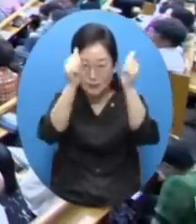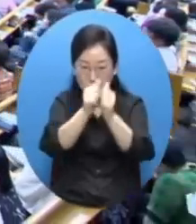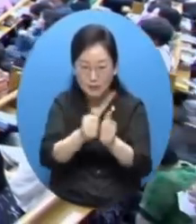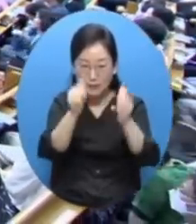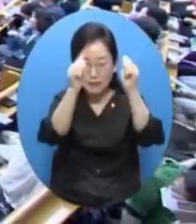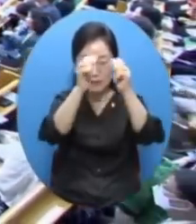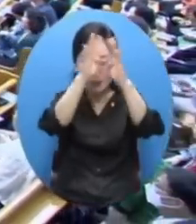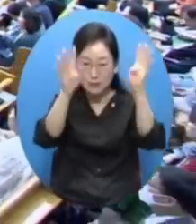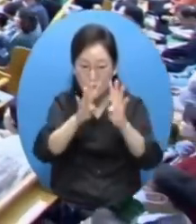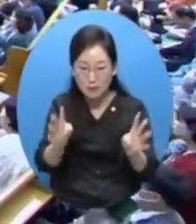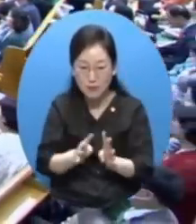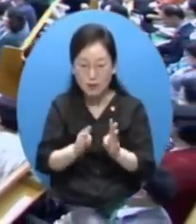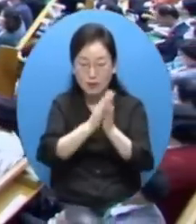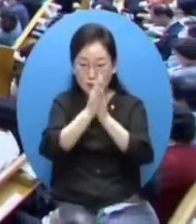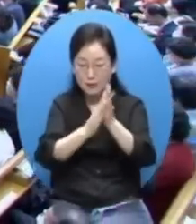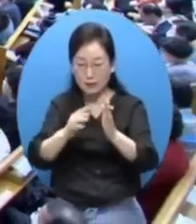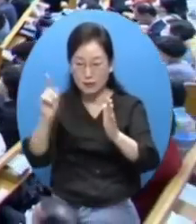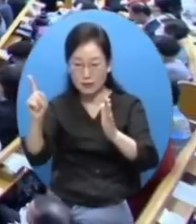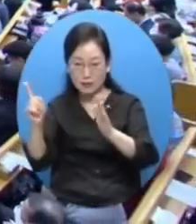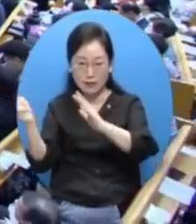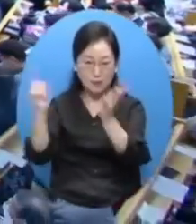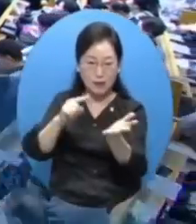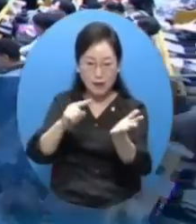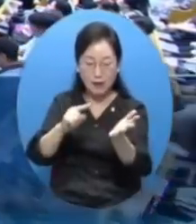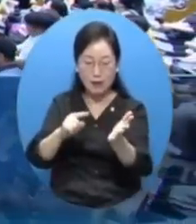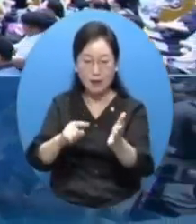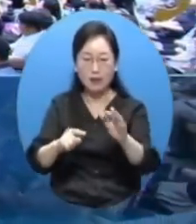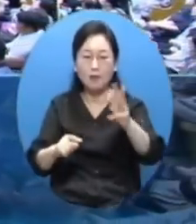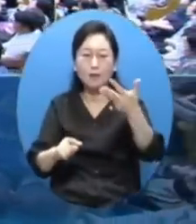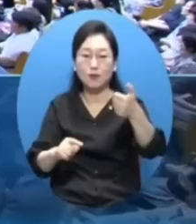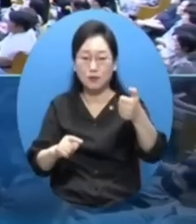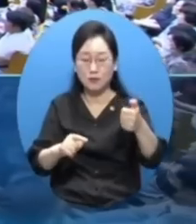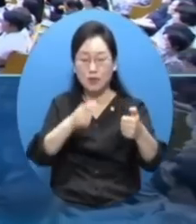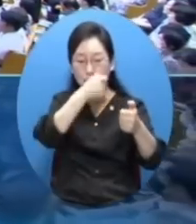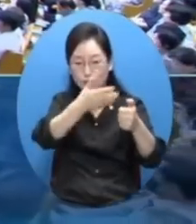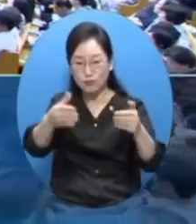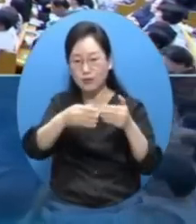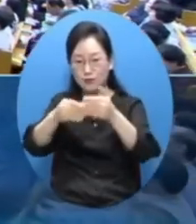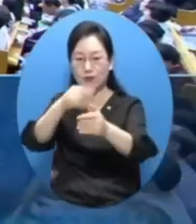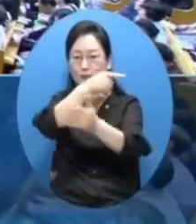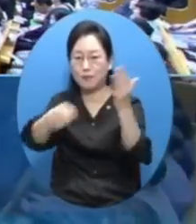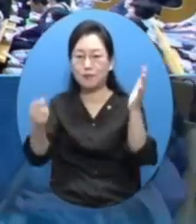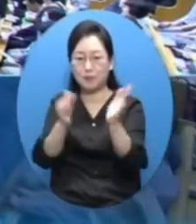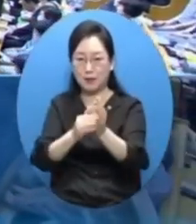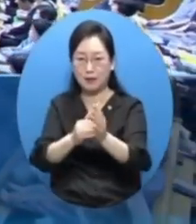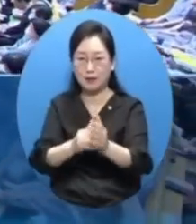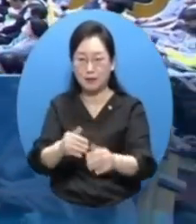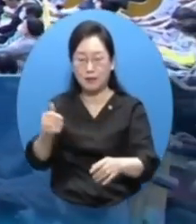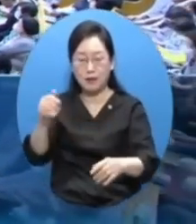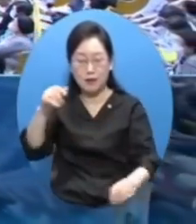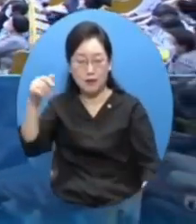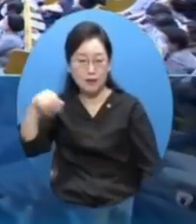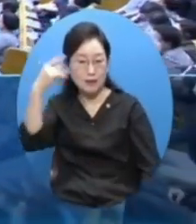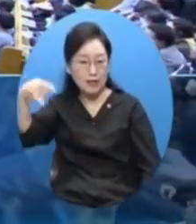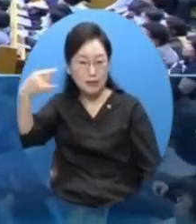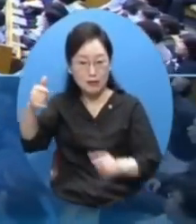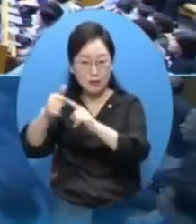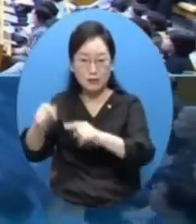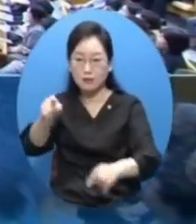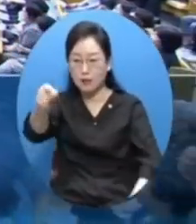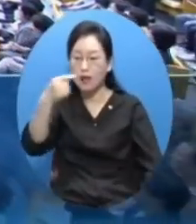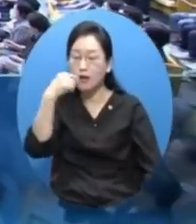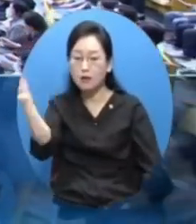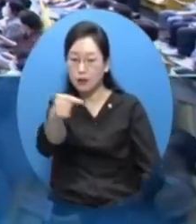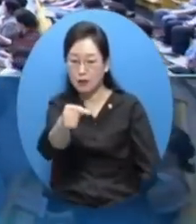시내에 끌고 가서 처형했습니다. 열왕기상 18장 40절입니다. 엘리야가 그들에게 이르되 바알의 선자를 잡되 그들 중